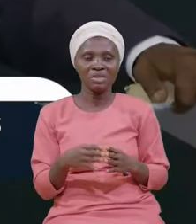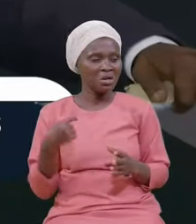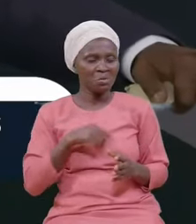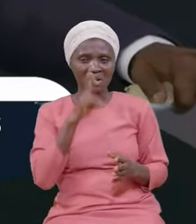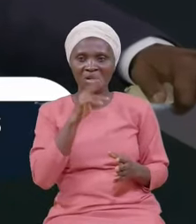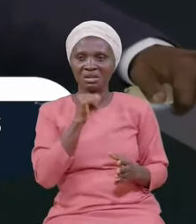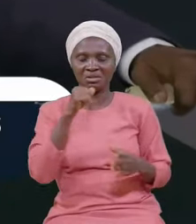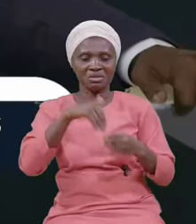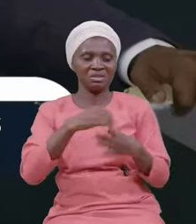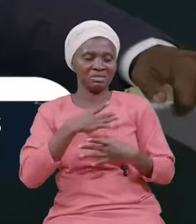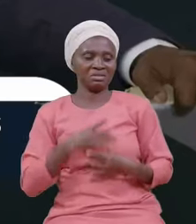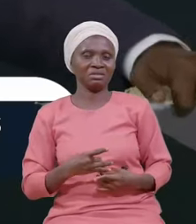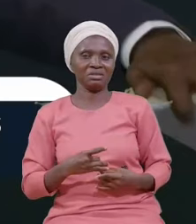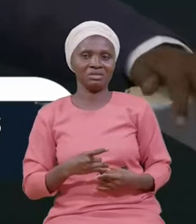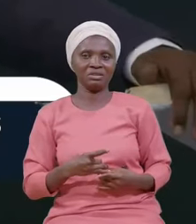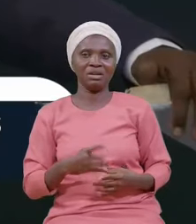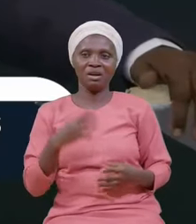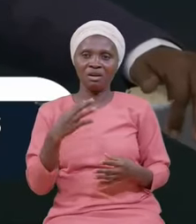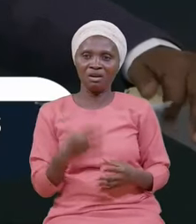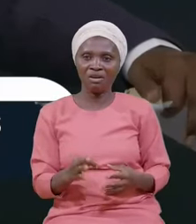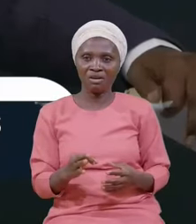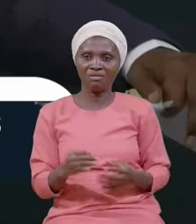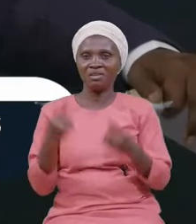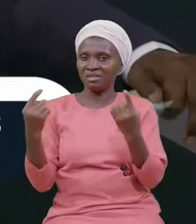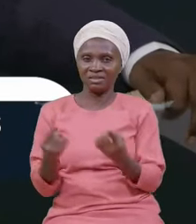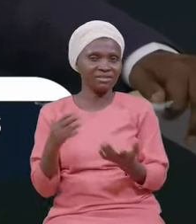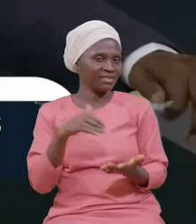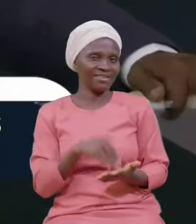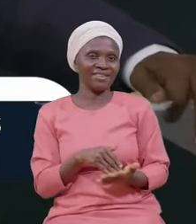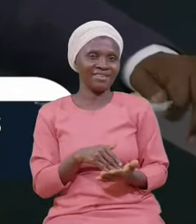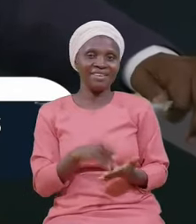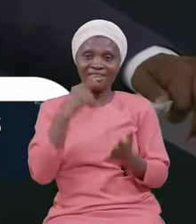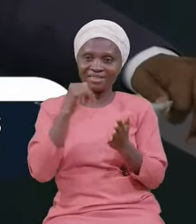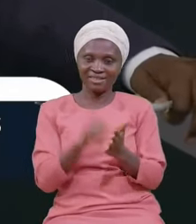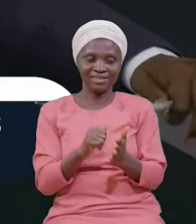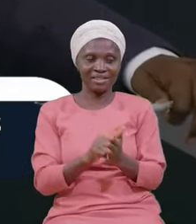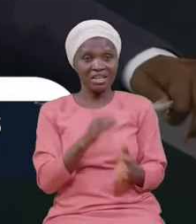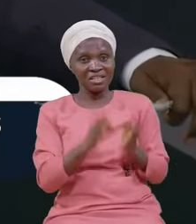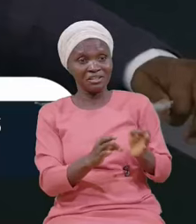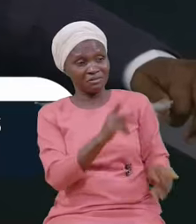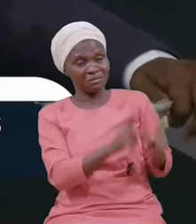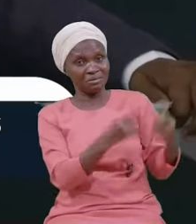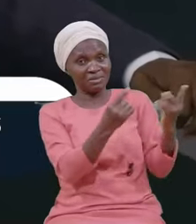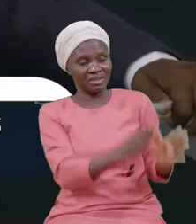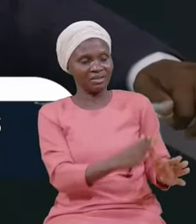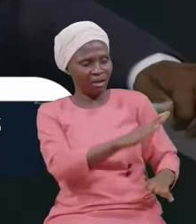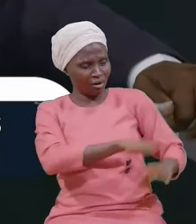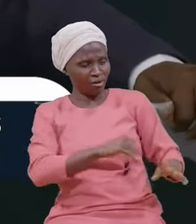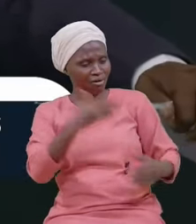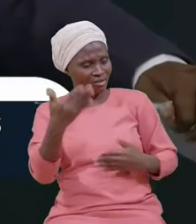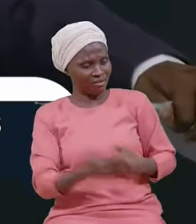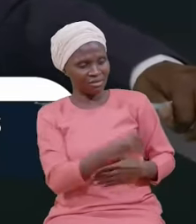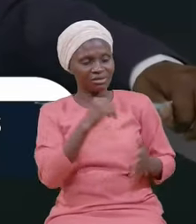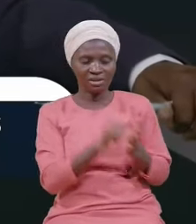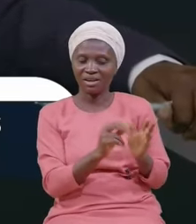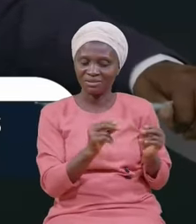Nous ne sommes plus intéressés aux invitations du péché. Il vient, dit non. J'ai quitté cette classe-là. Oh, je suis